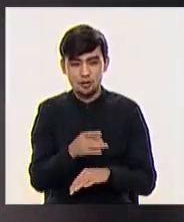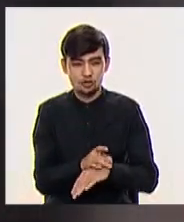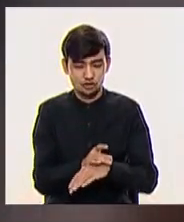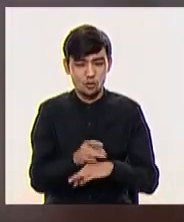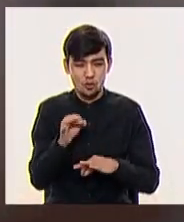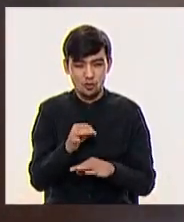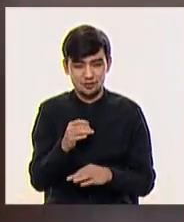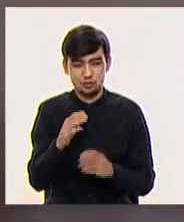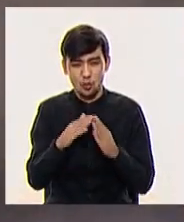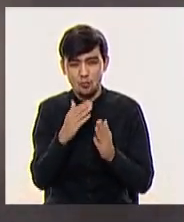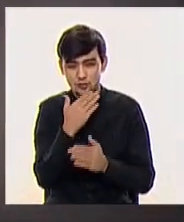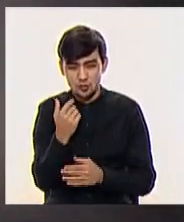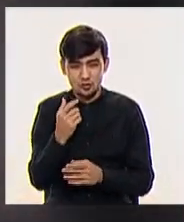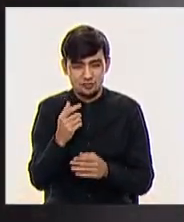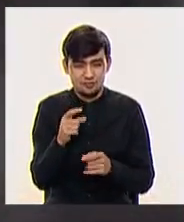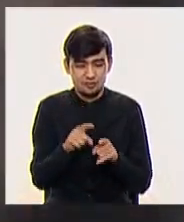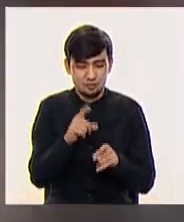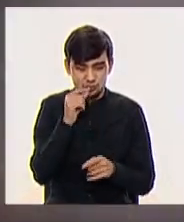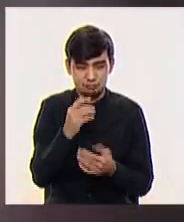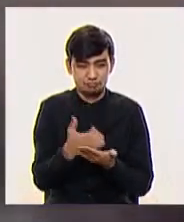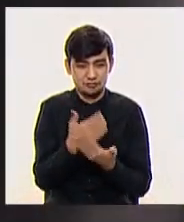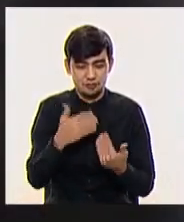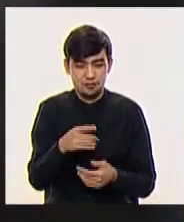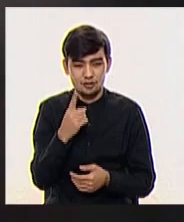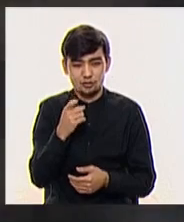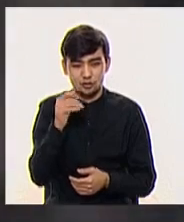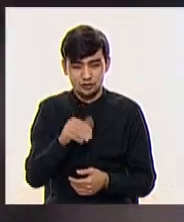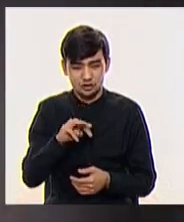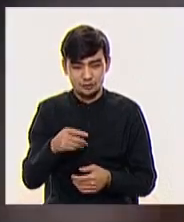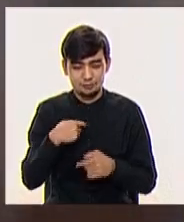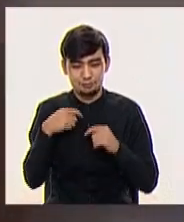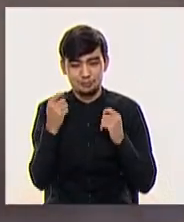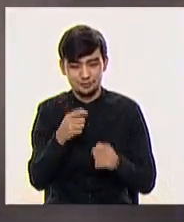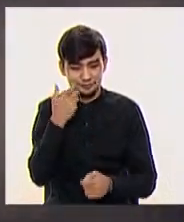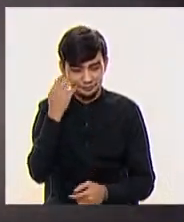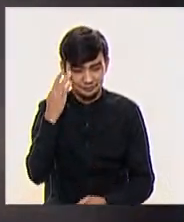үй-күйі жоқ азамат тауып алған. Ол жасын 100 000 теңгеге сатамын деп шешті.